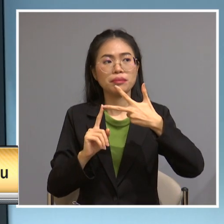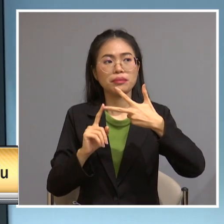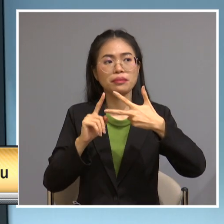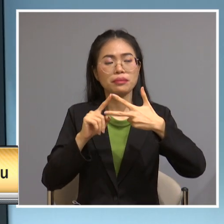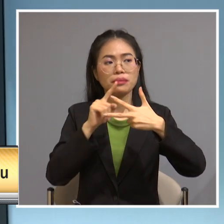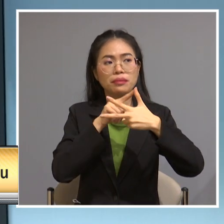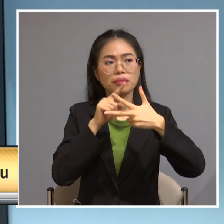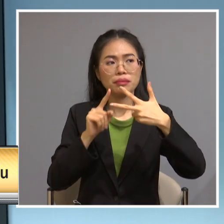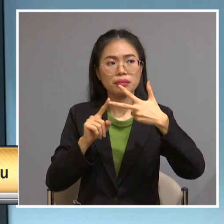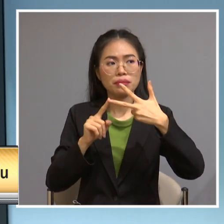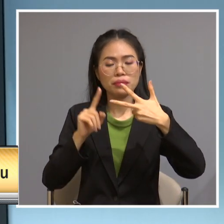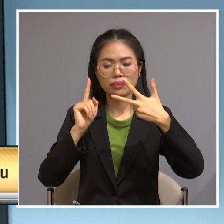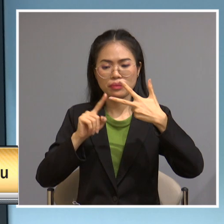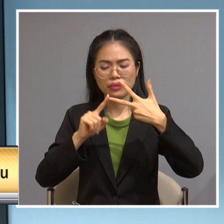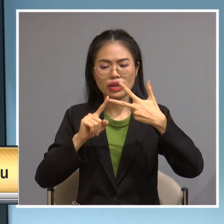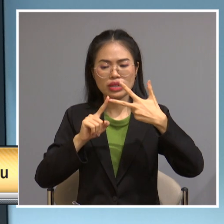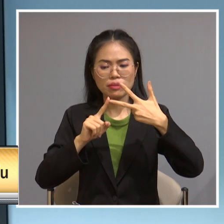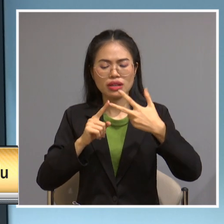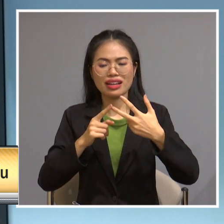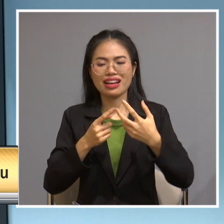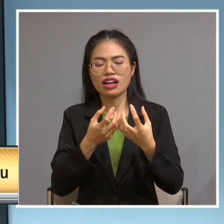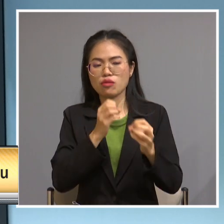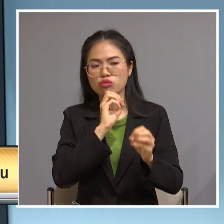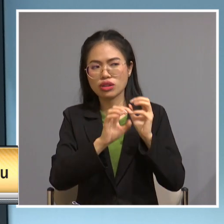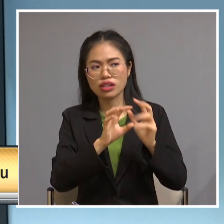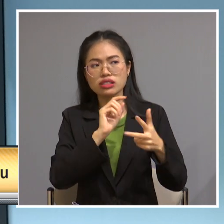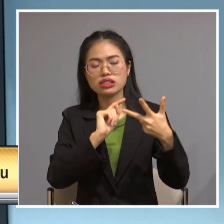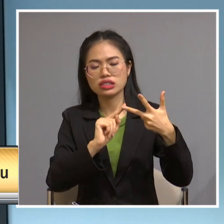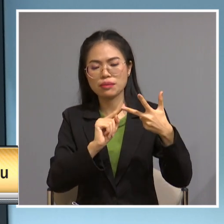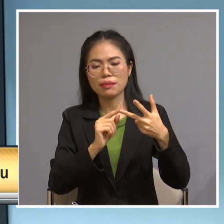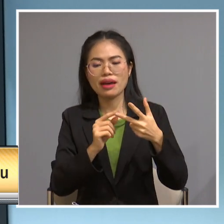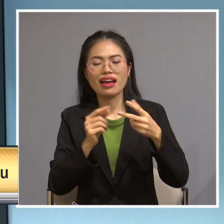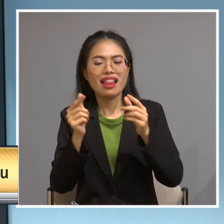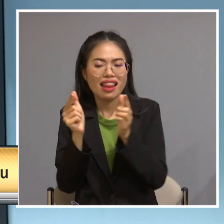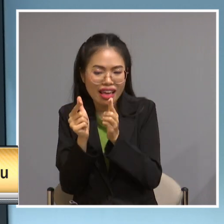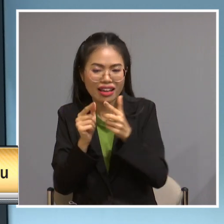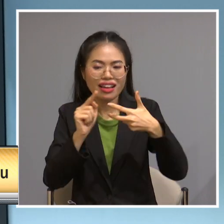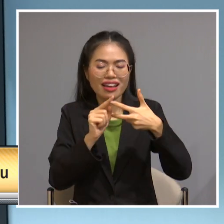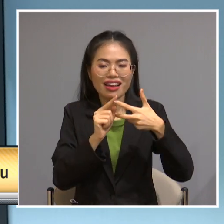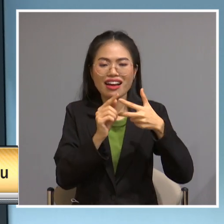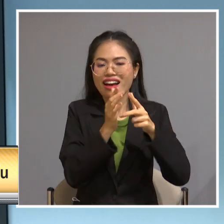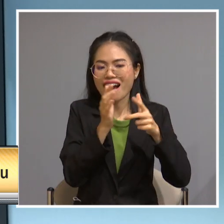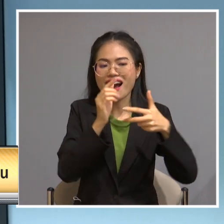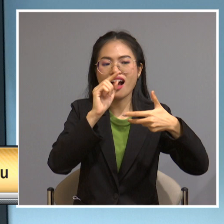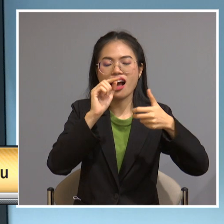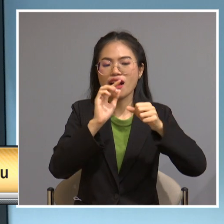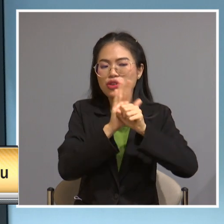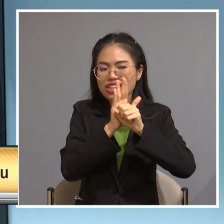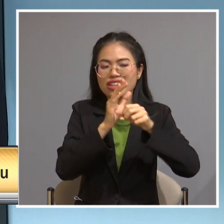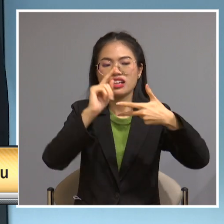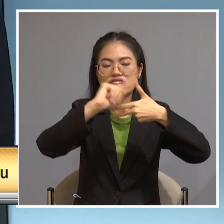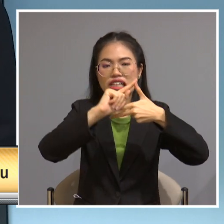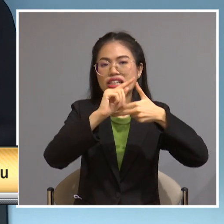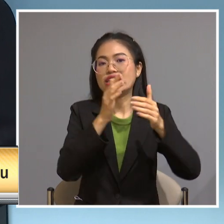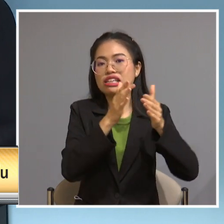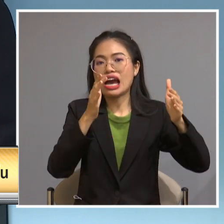็ดับสามารทำลงพัฟ้าได้ขนาดกลางก็ 300 ถึ